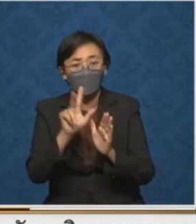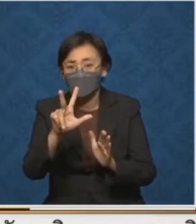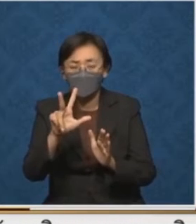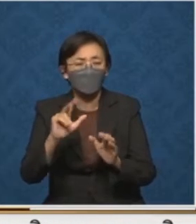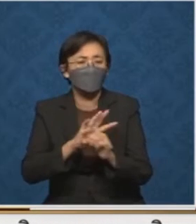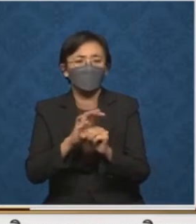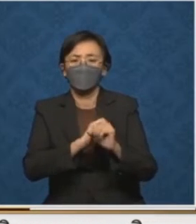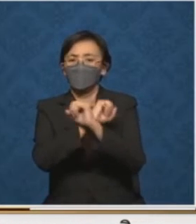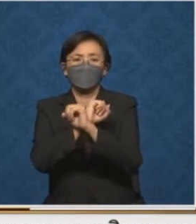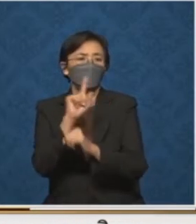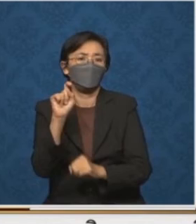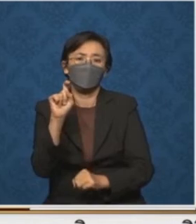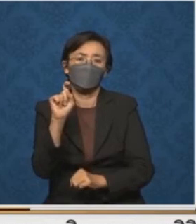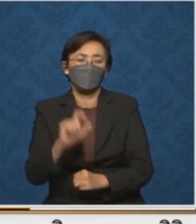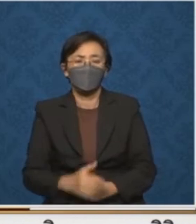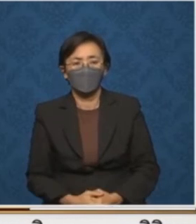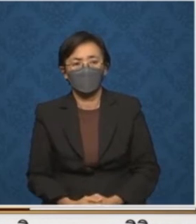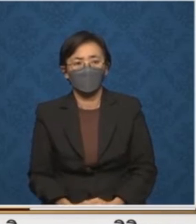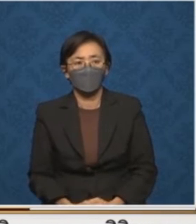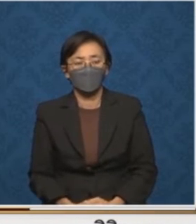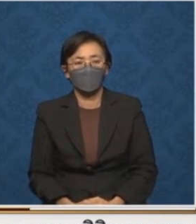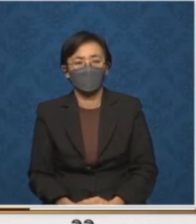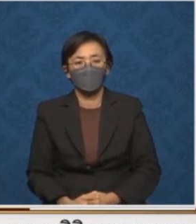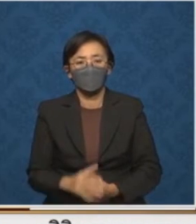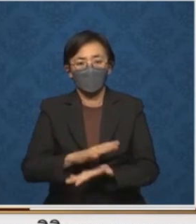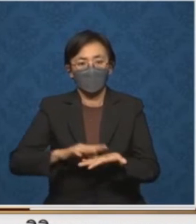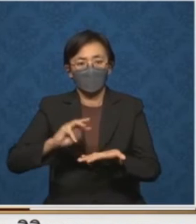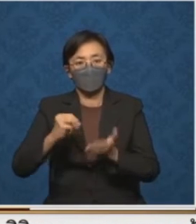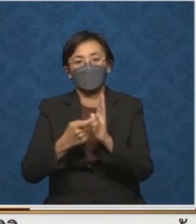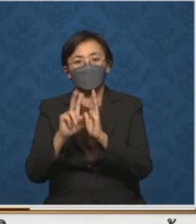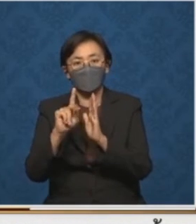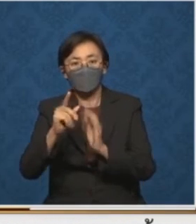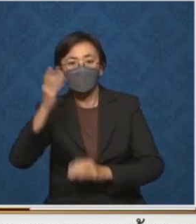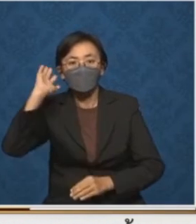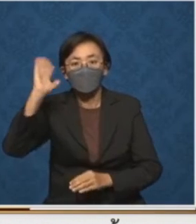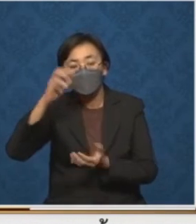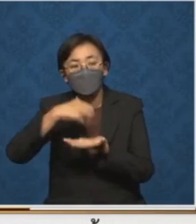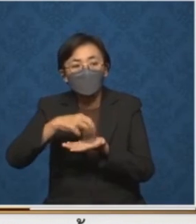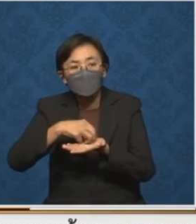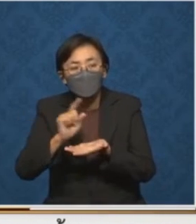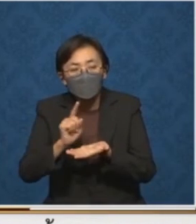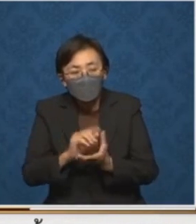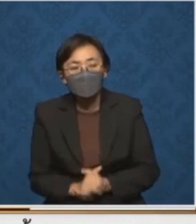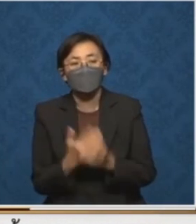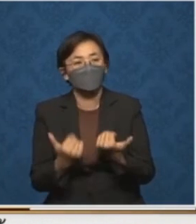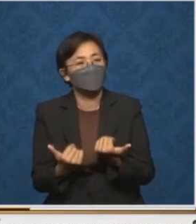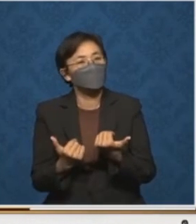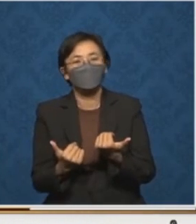ขอปืนใหญ่เสือกได้ปืนแห ovatรรรรรรรรรรผมเติมคำถมะเสือกรร